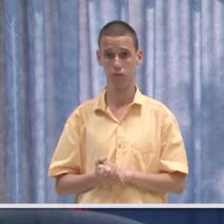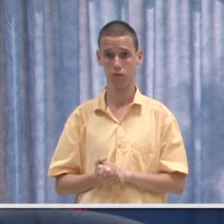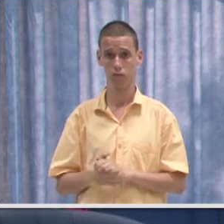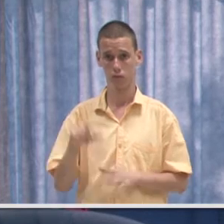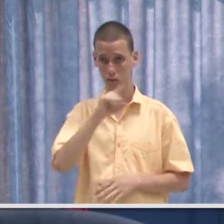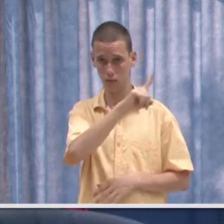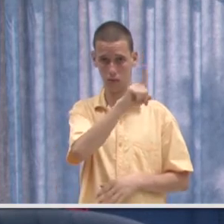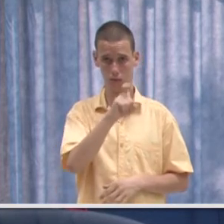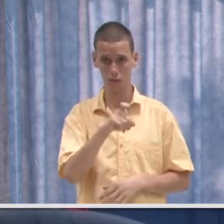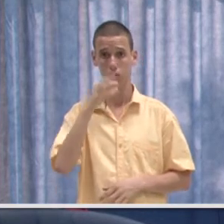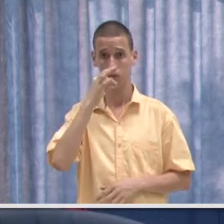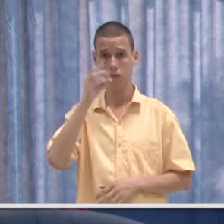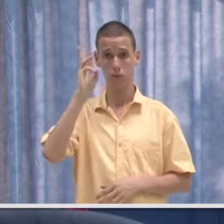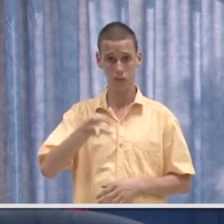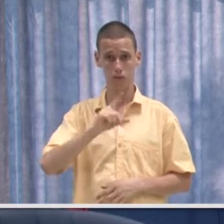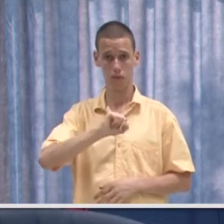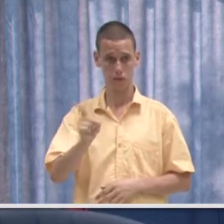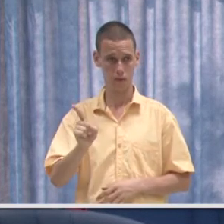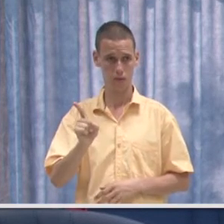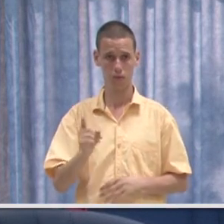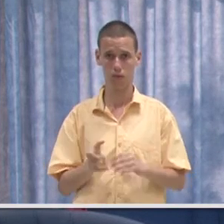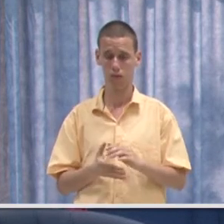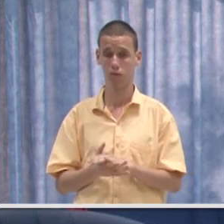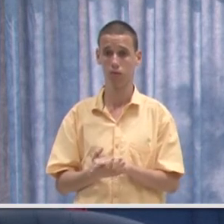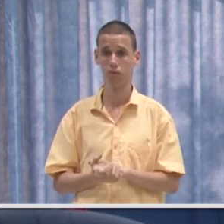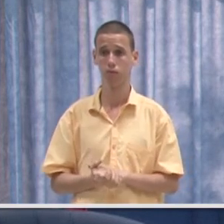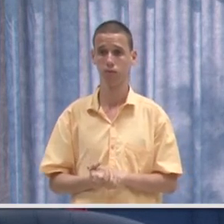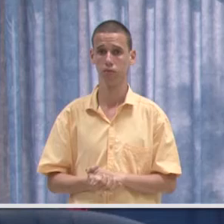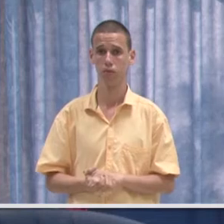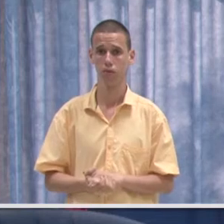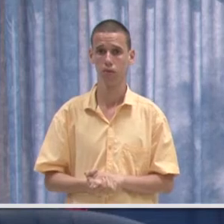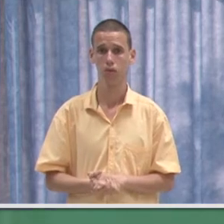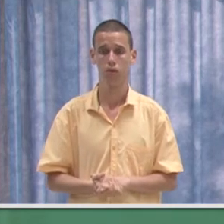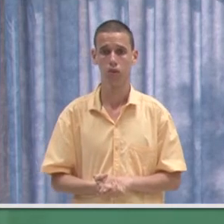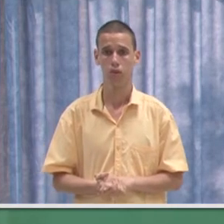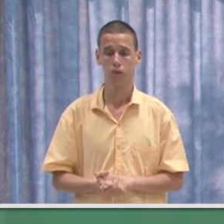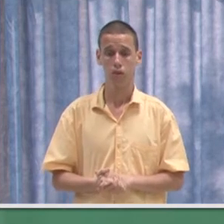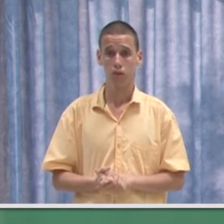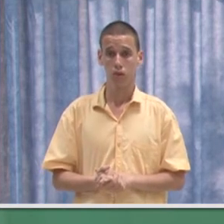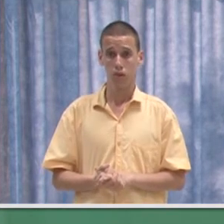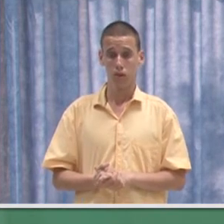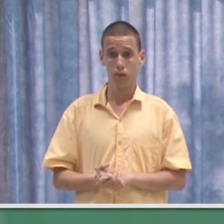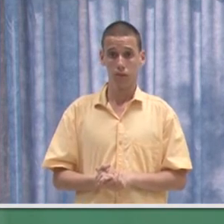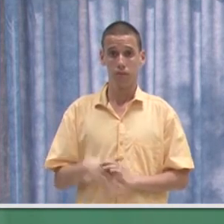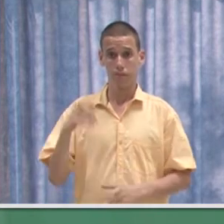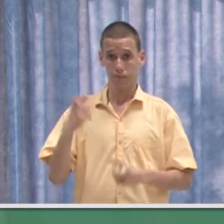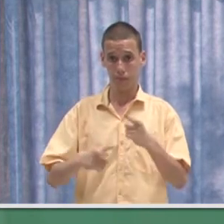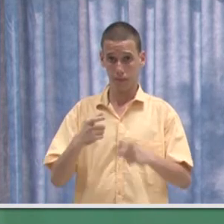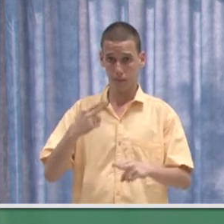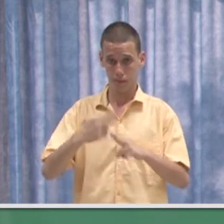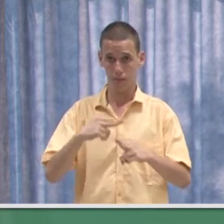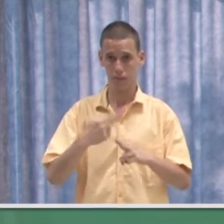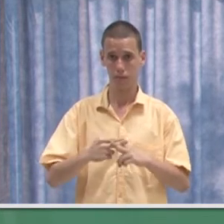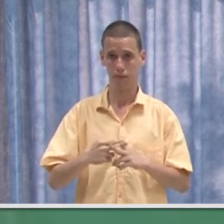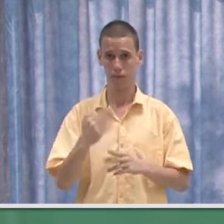nous connaît à cause pareil ça va du monde nous sommes avec notre diplomatic mission India monsieur Pillay après monsieur